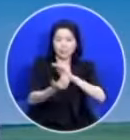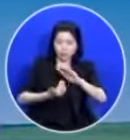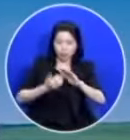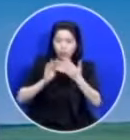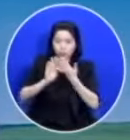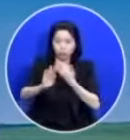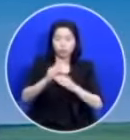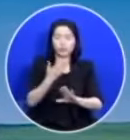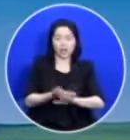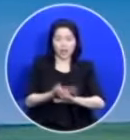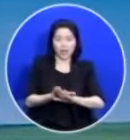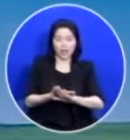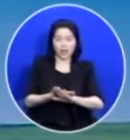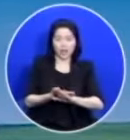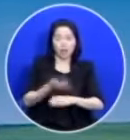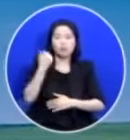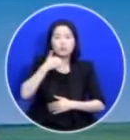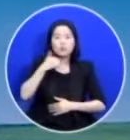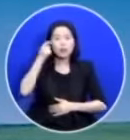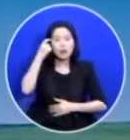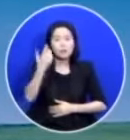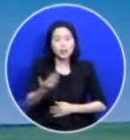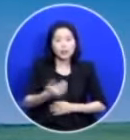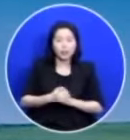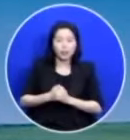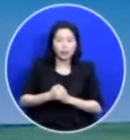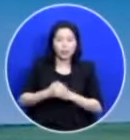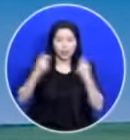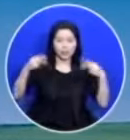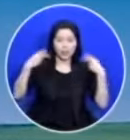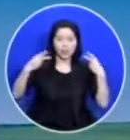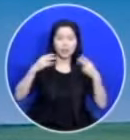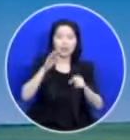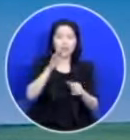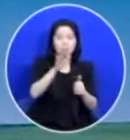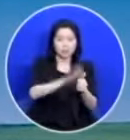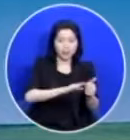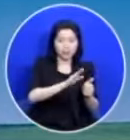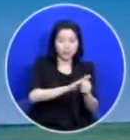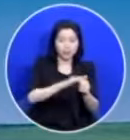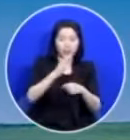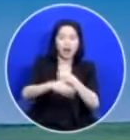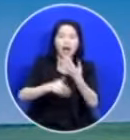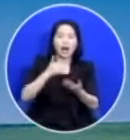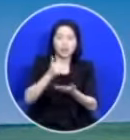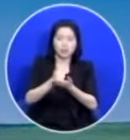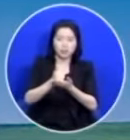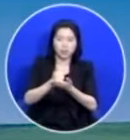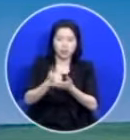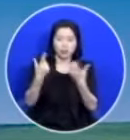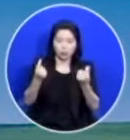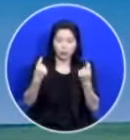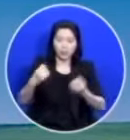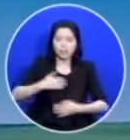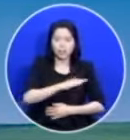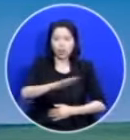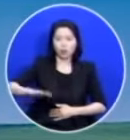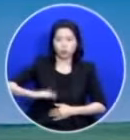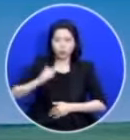후에는 다르지요 누가 하는 걸까요 엘리야를 만지던 하나님이 우리를 만지시는